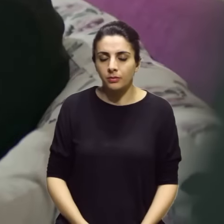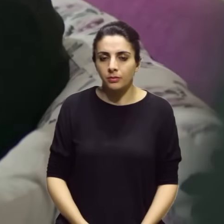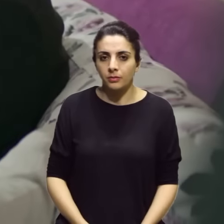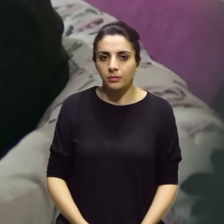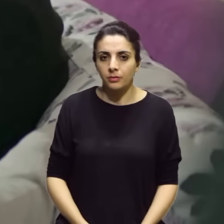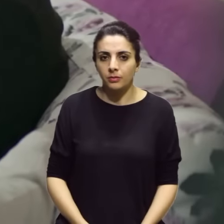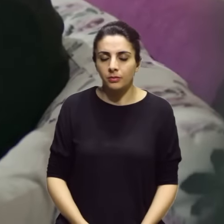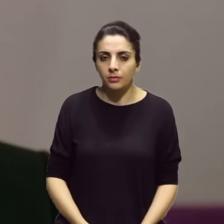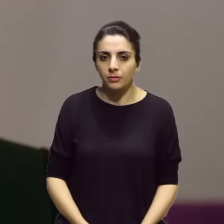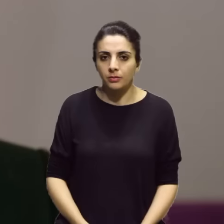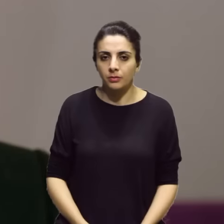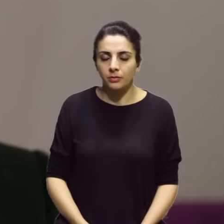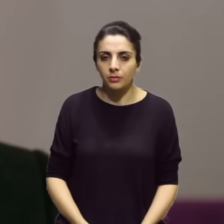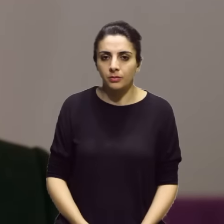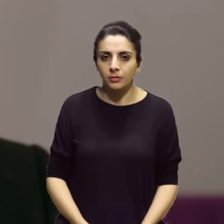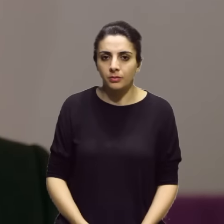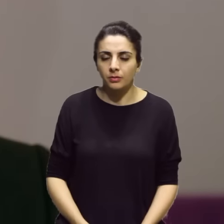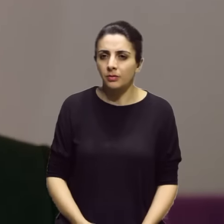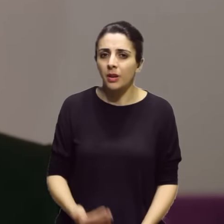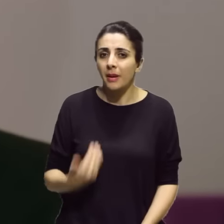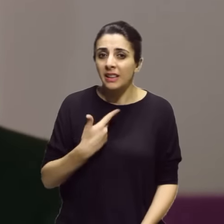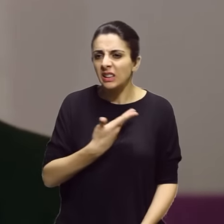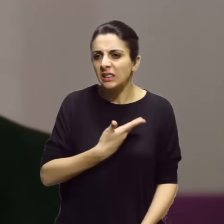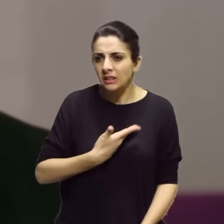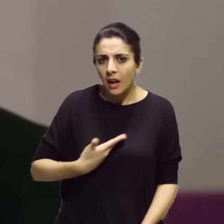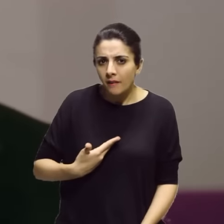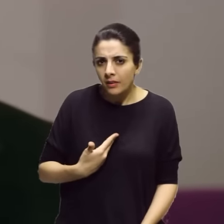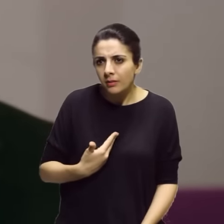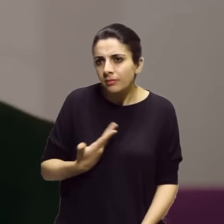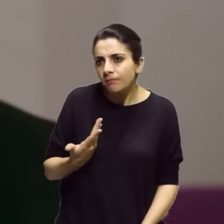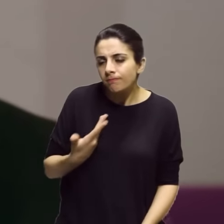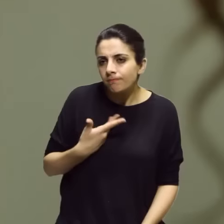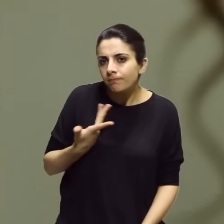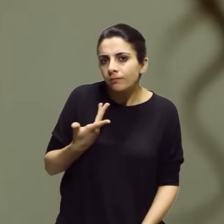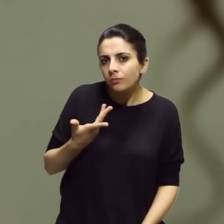Mazhar başı dik, elleri önünde üzgün oturuyor. Benim sevdiğim ölmüştü, belki biliyorsundur.